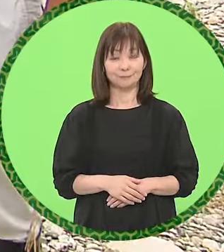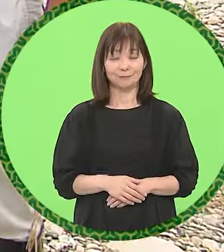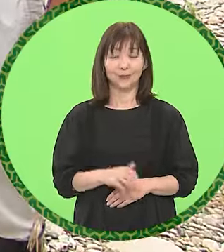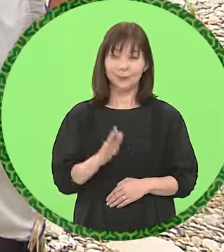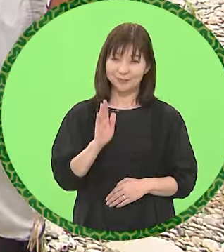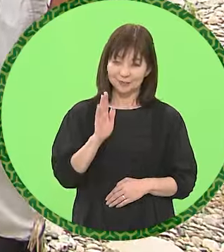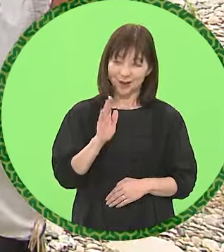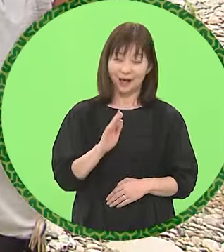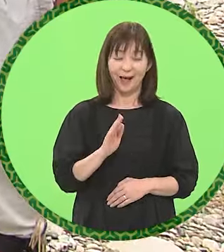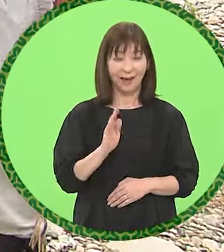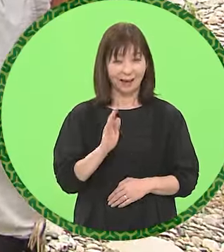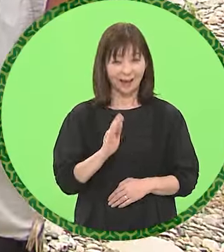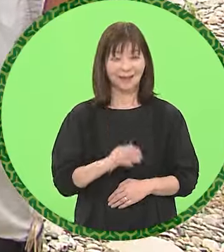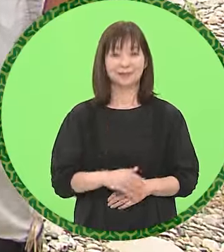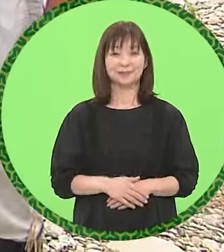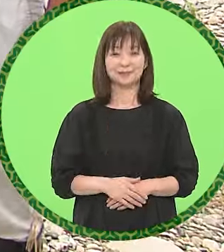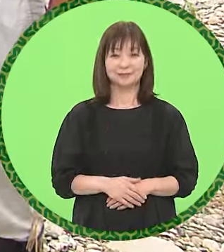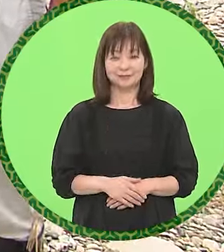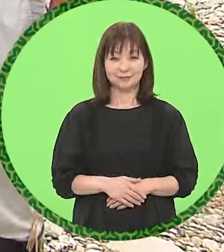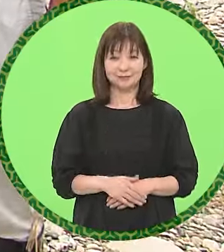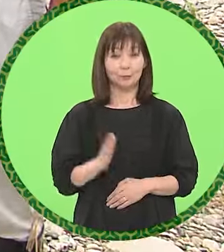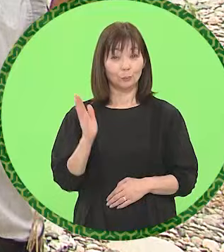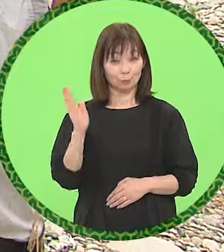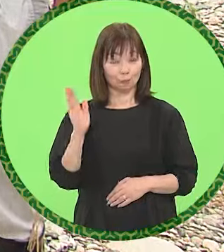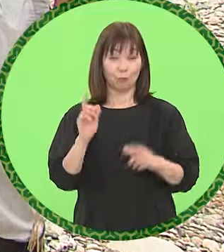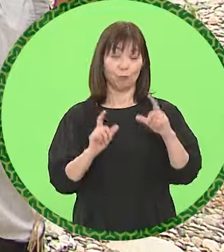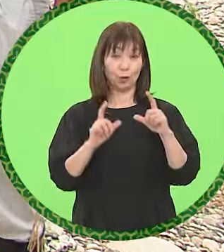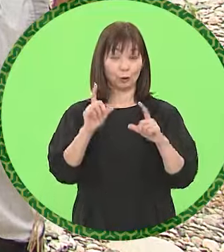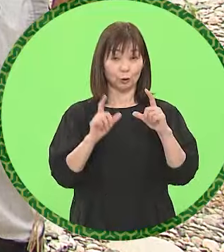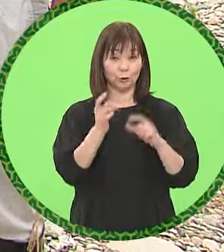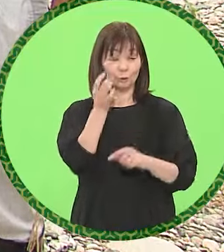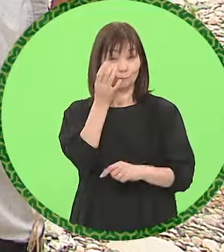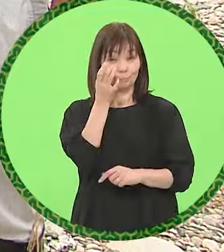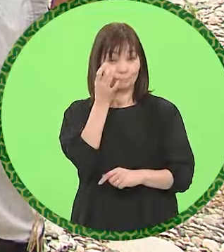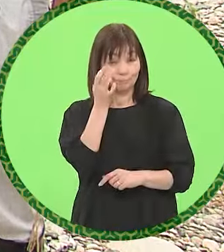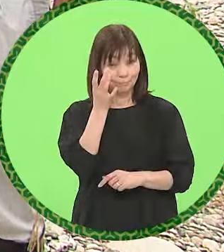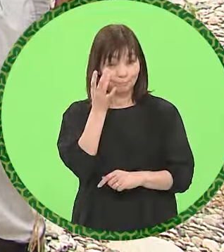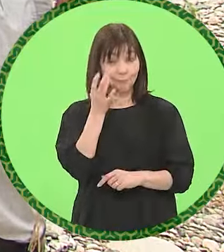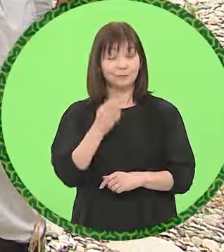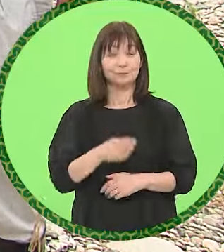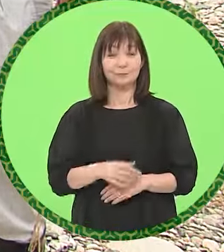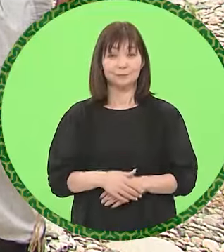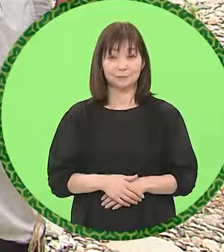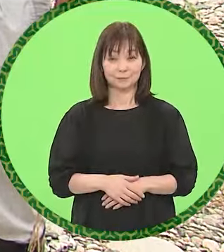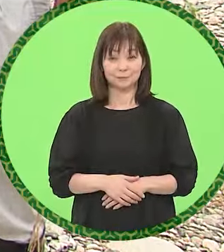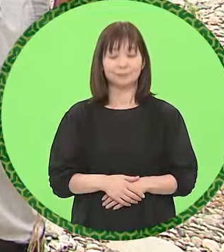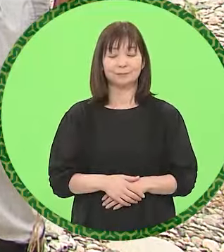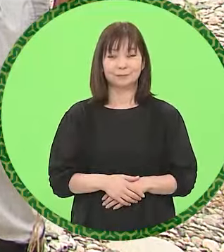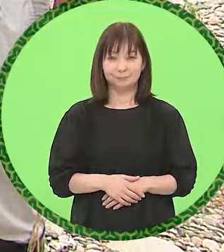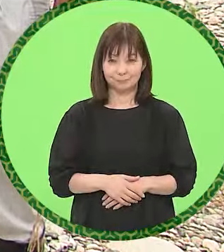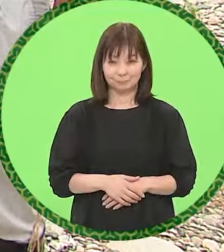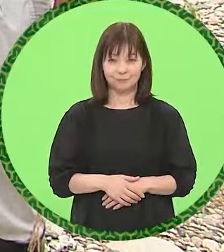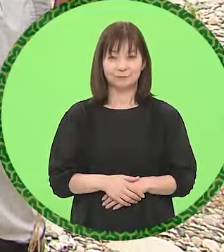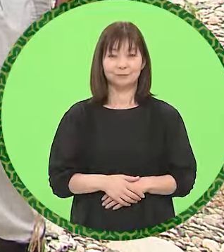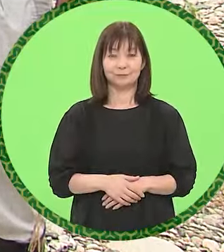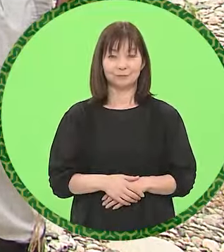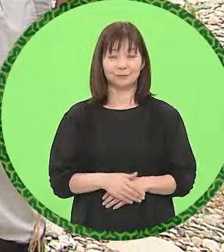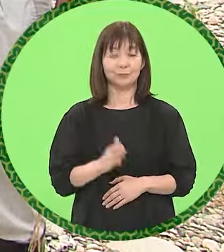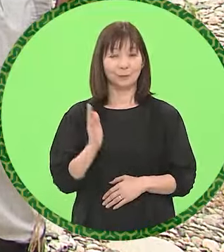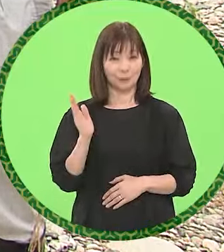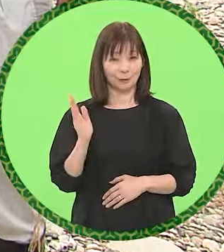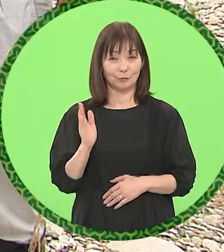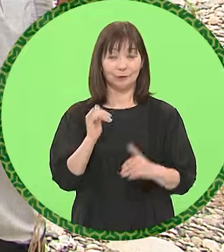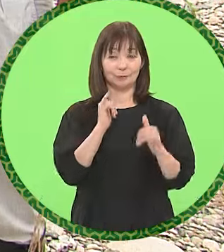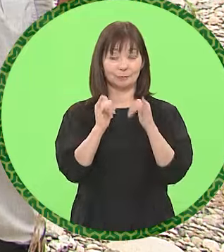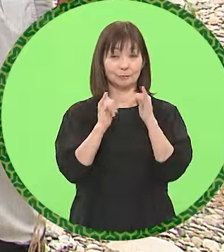こんにちは。 こんにちは。 あの、この川の形がなんだか変わってるなと思って来たんですけど。 そうですね、ここ